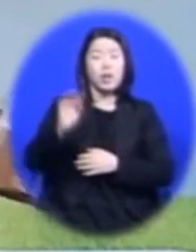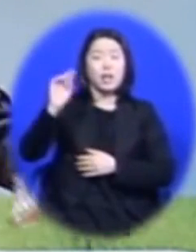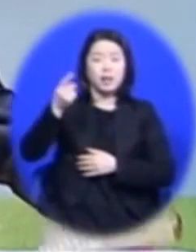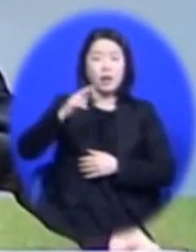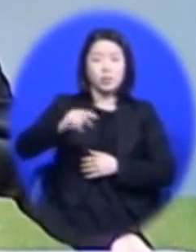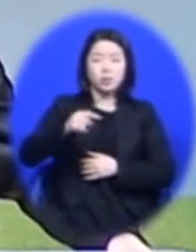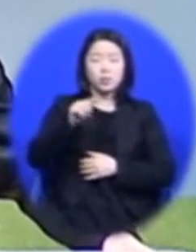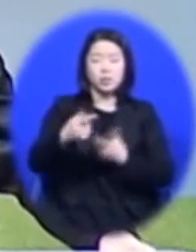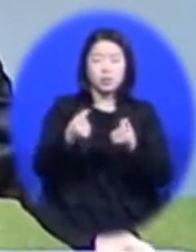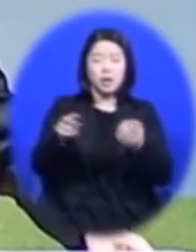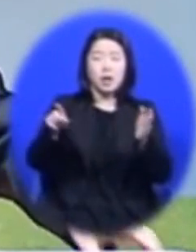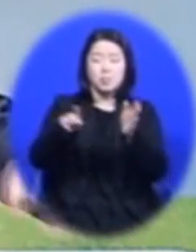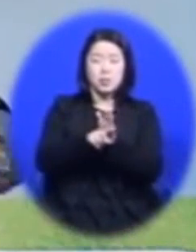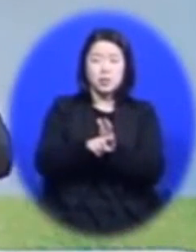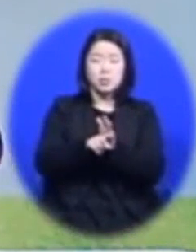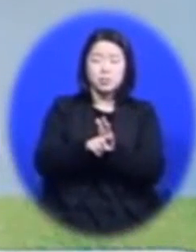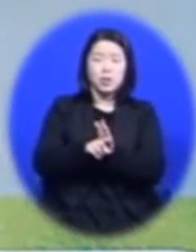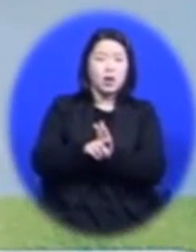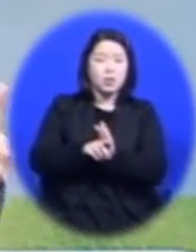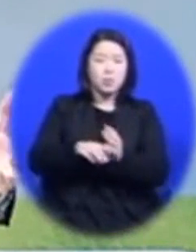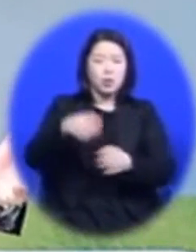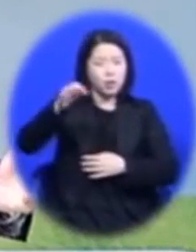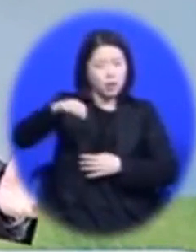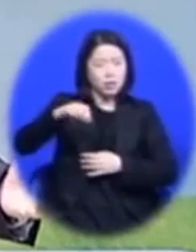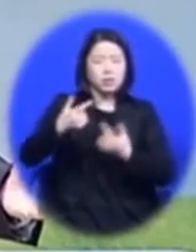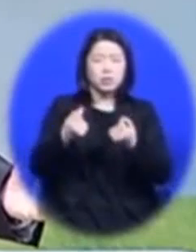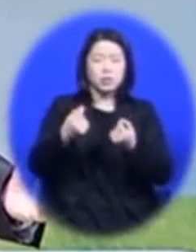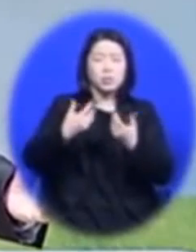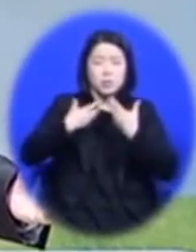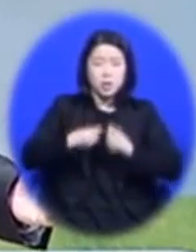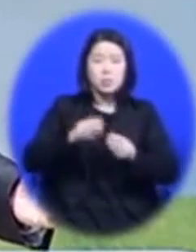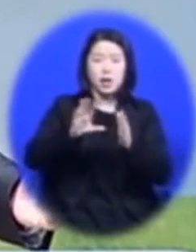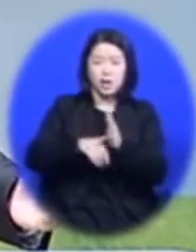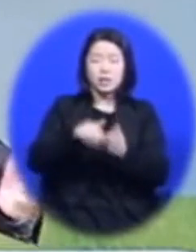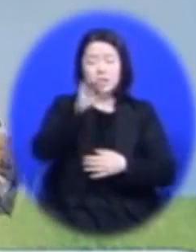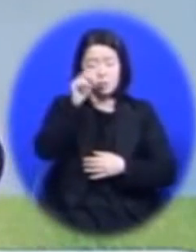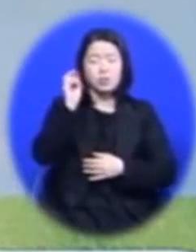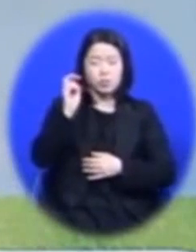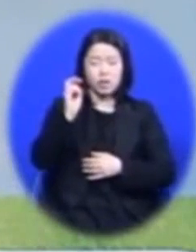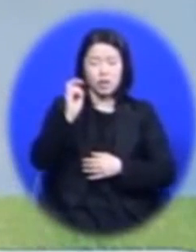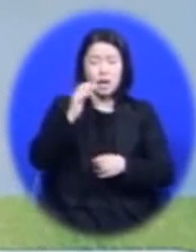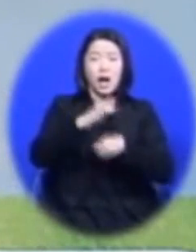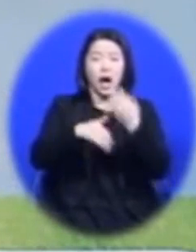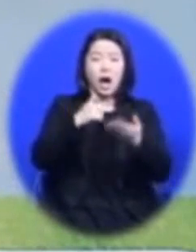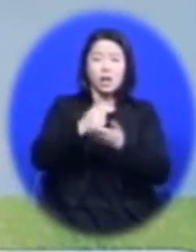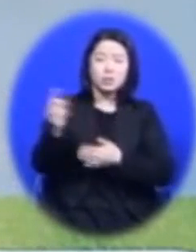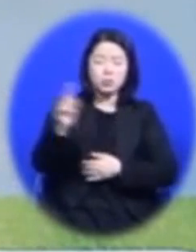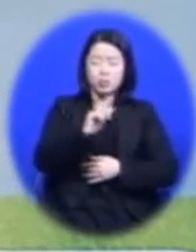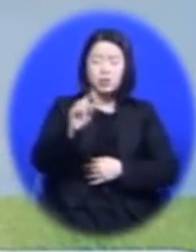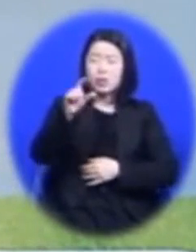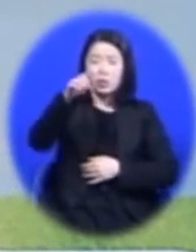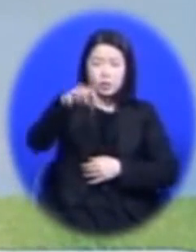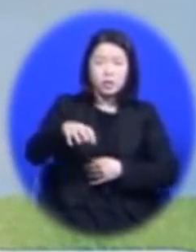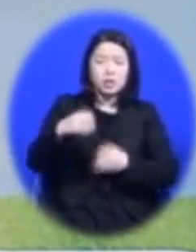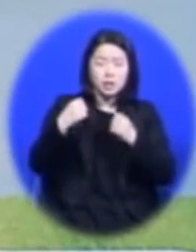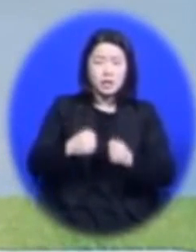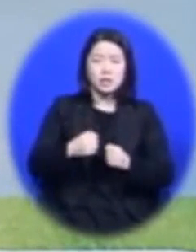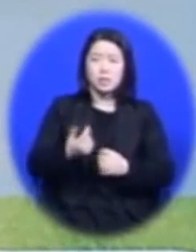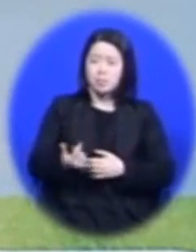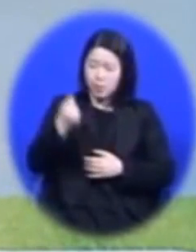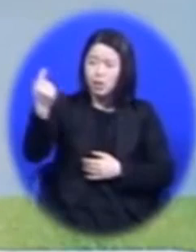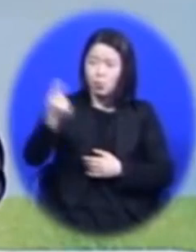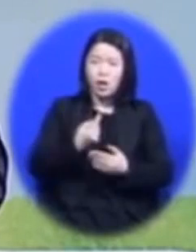다윗도 믿음이 형편없는 것처럼 그렇게 절망할 때가 있었어요. 하나님은 도대체 어디 계신지 빨리 좀